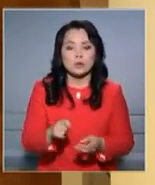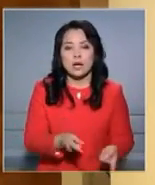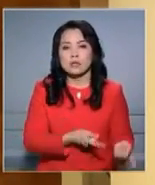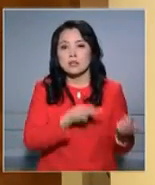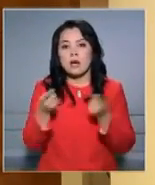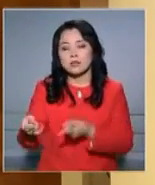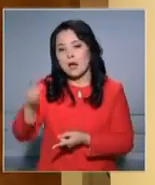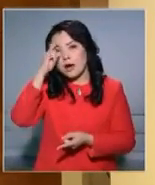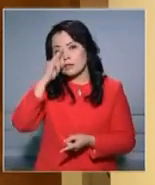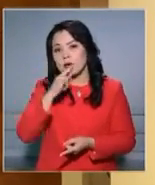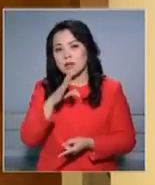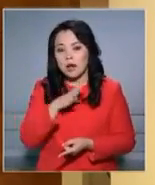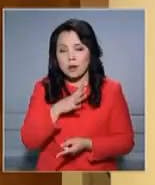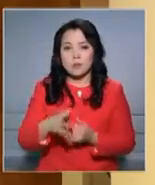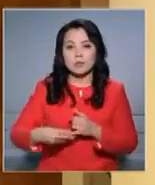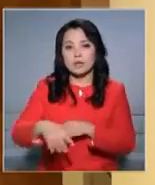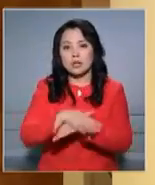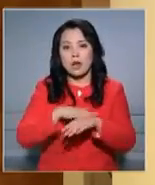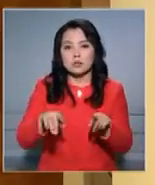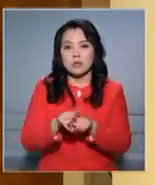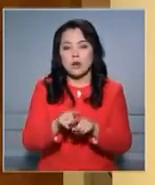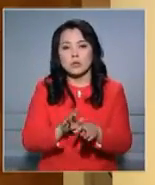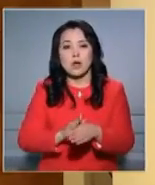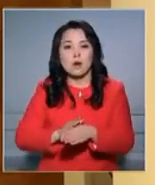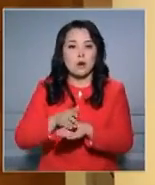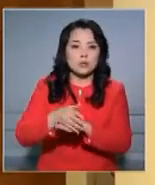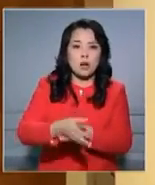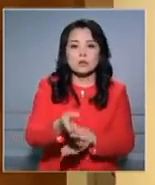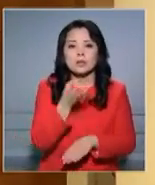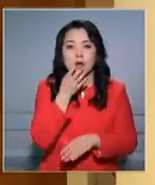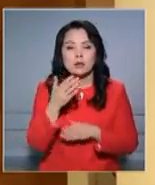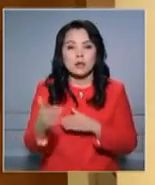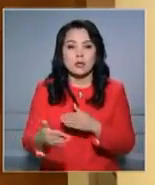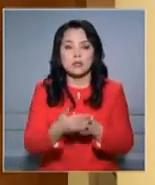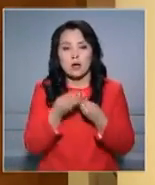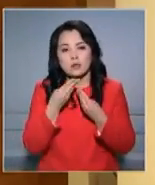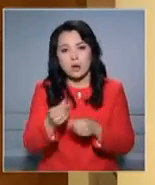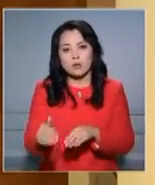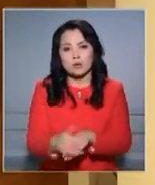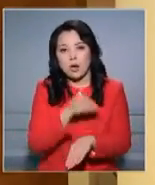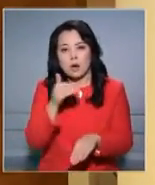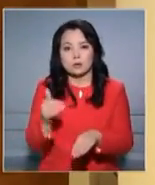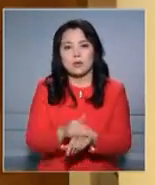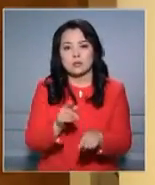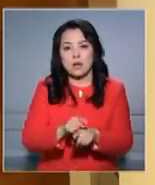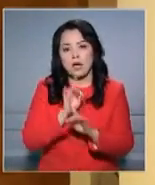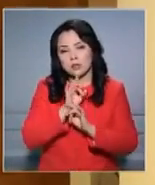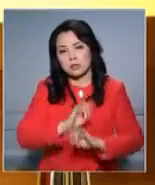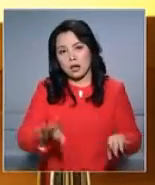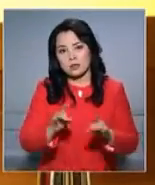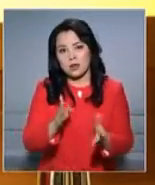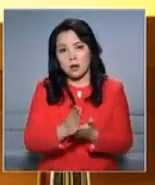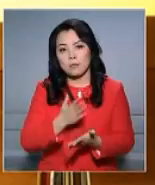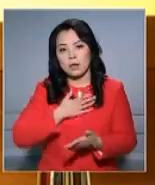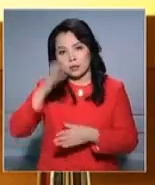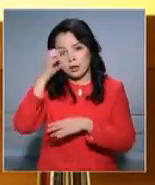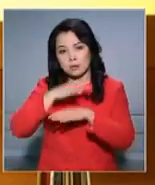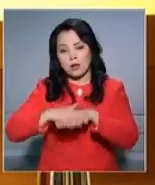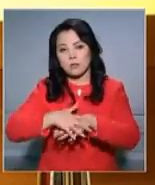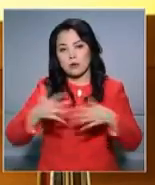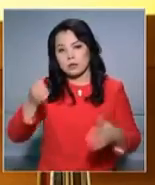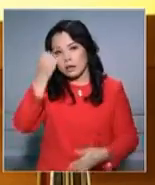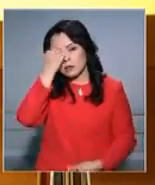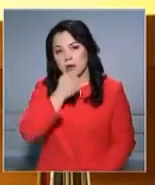кісі көзі тірісінде жергілікті халықтың қонақжайлығы мен қайырымдылығын айтып отыратын. Сол үшін де мен сіздің елдеріңізге алғыс